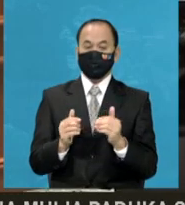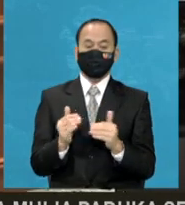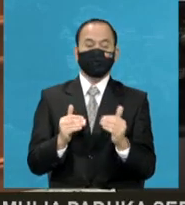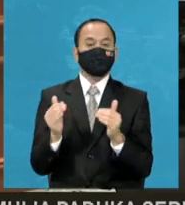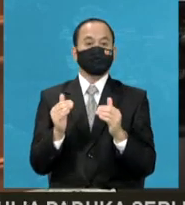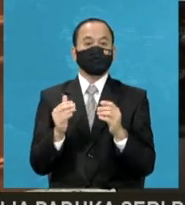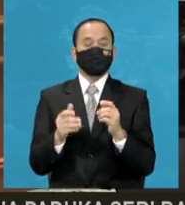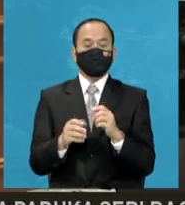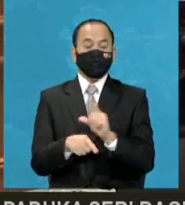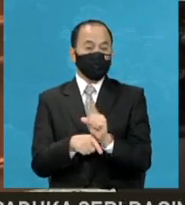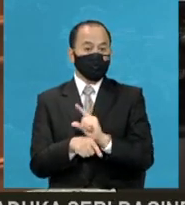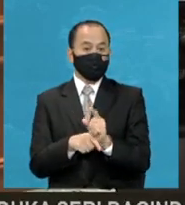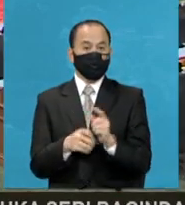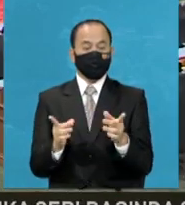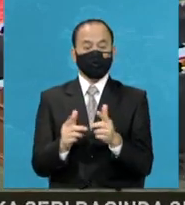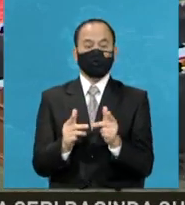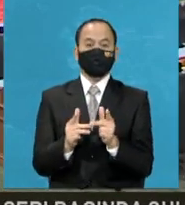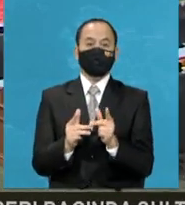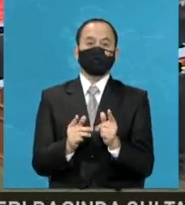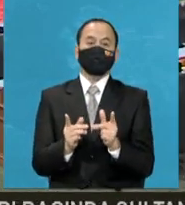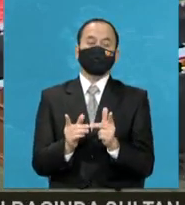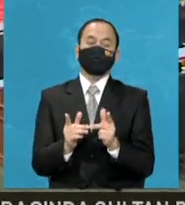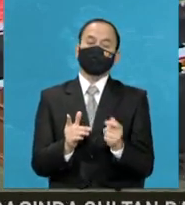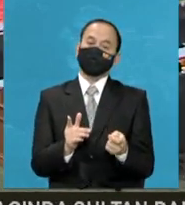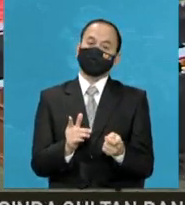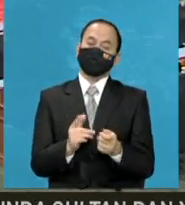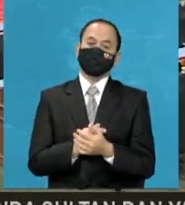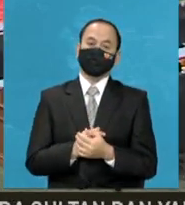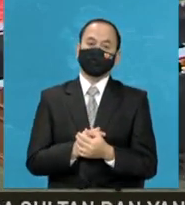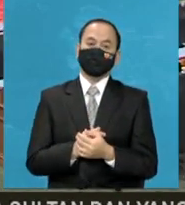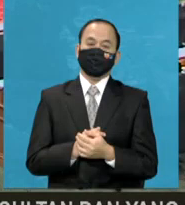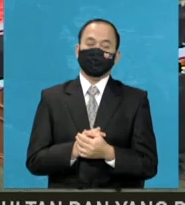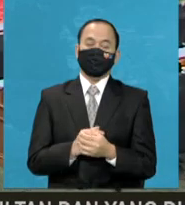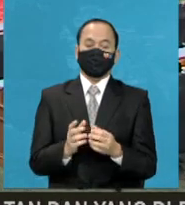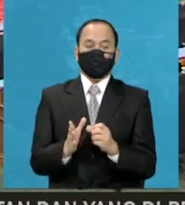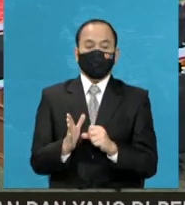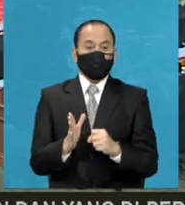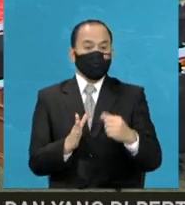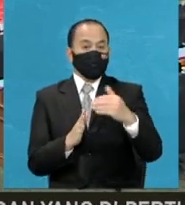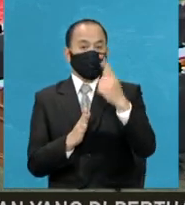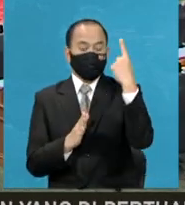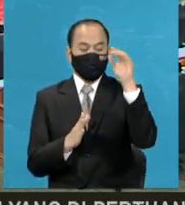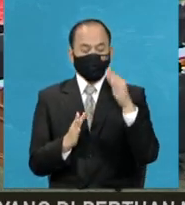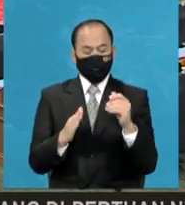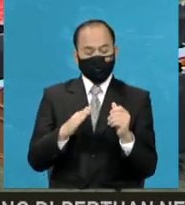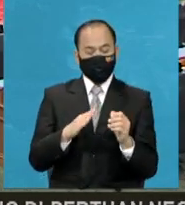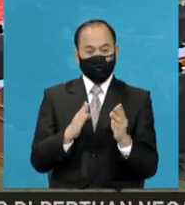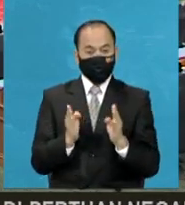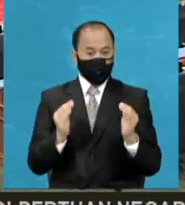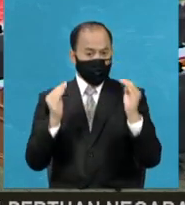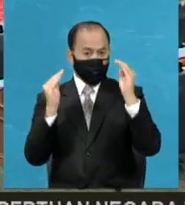infrastruktur Hai optimum sistem kebijakan negara dalam membentuk dasar dan program